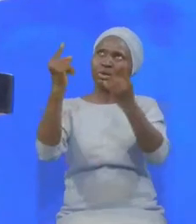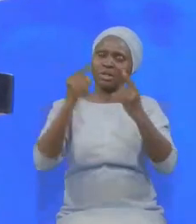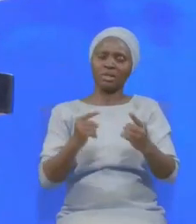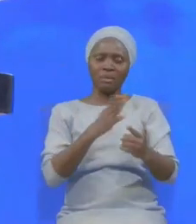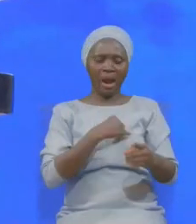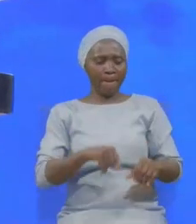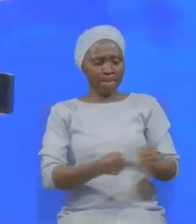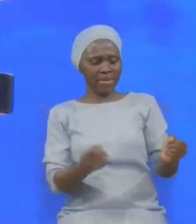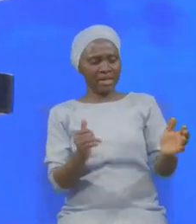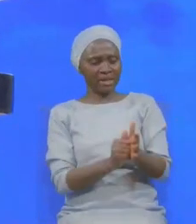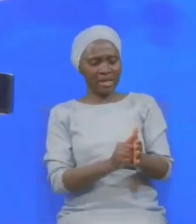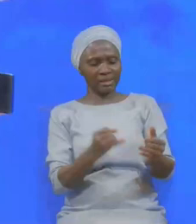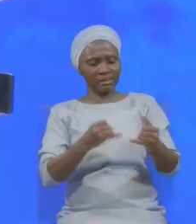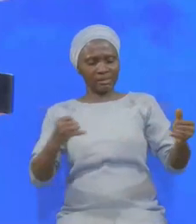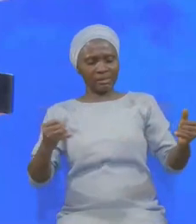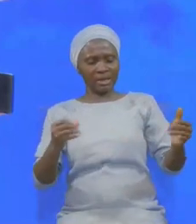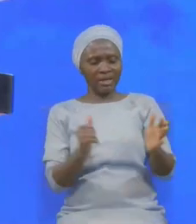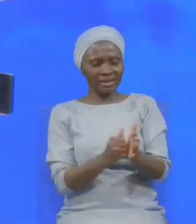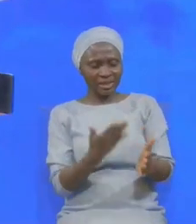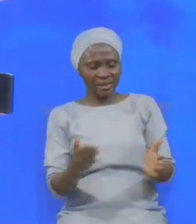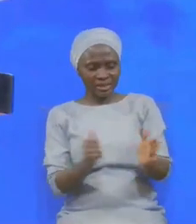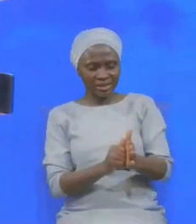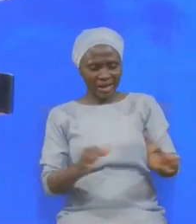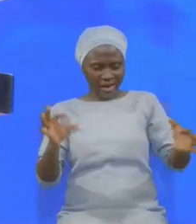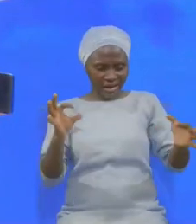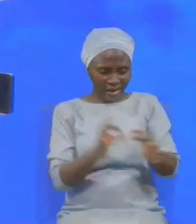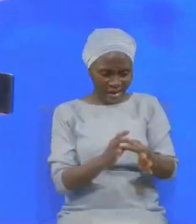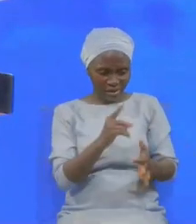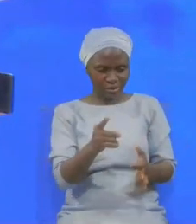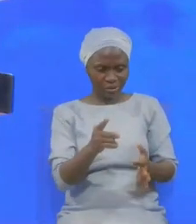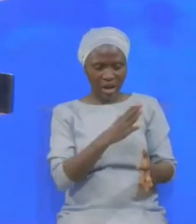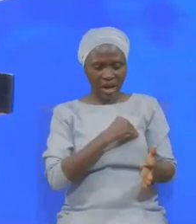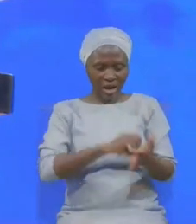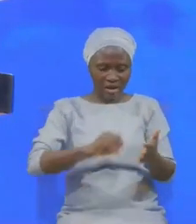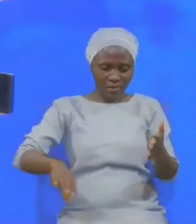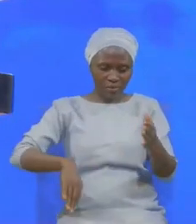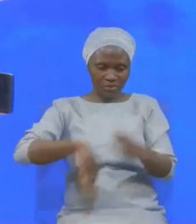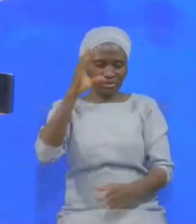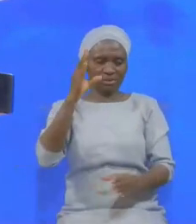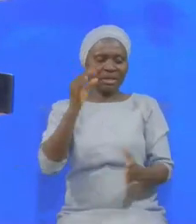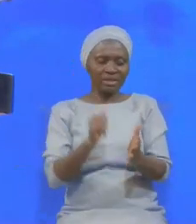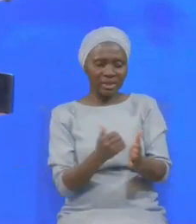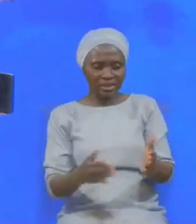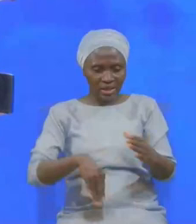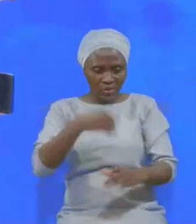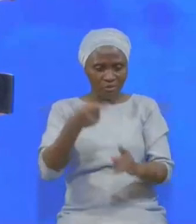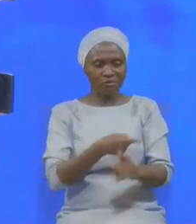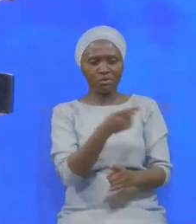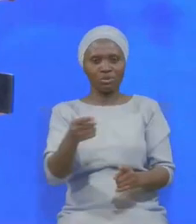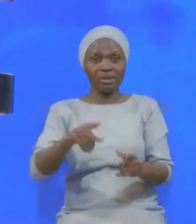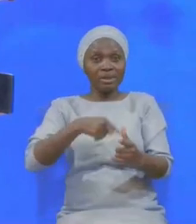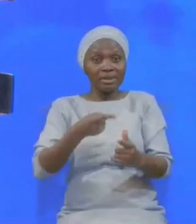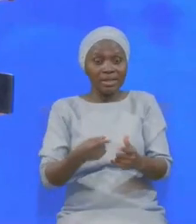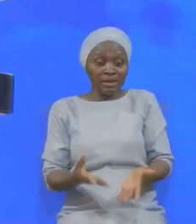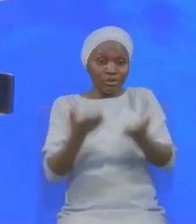lien, l'association, l'affiliation et ôte la chose là de vous. Le fardeau